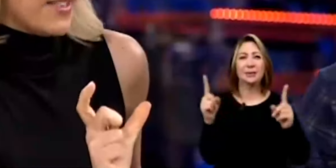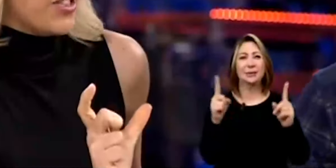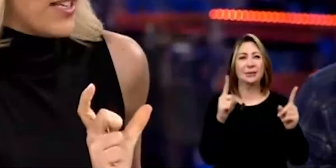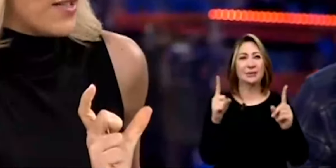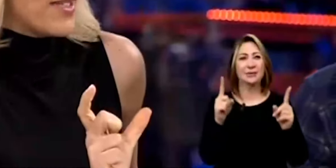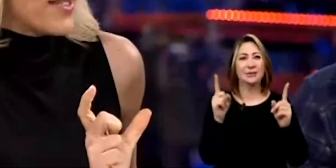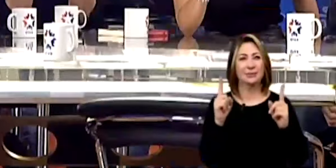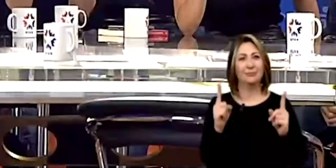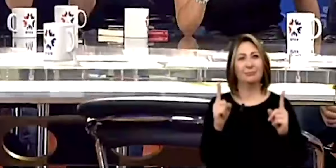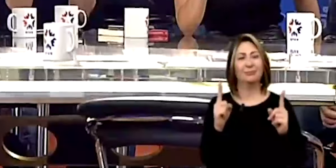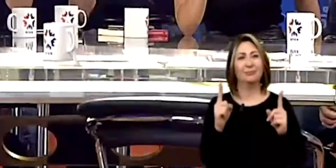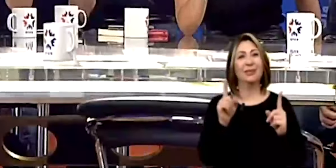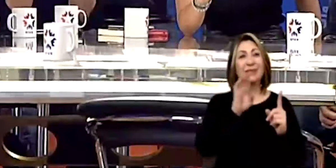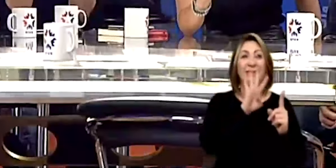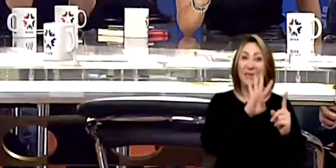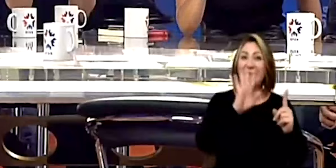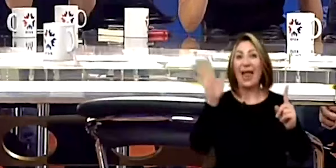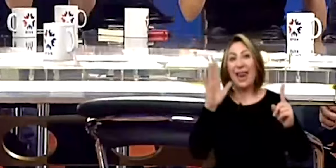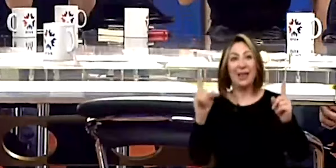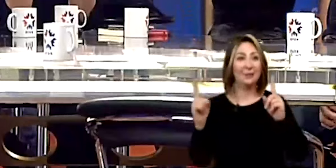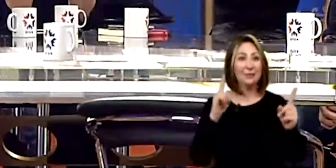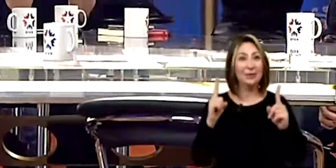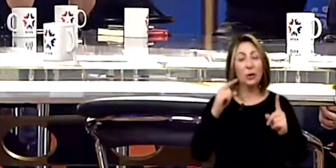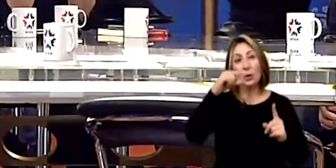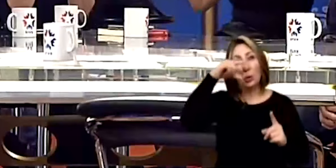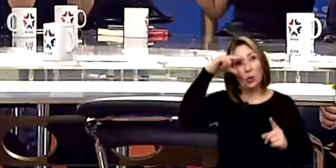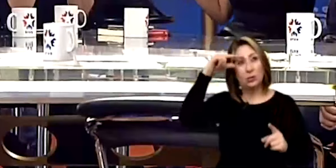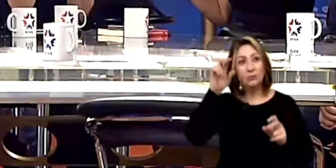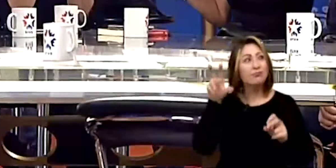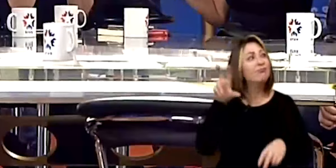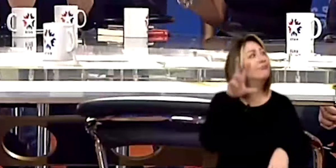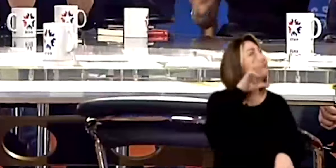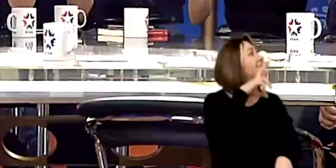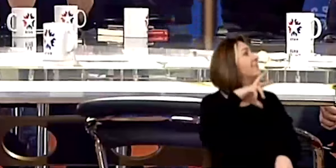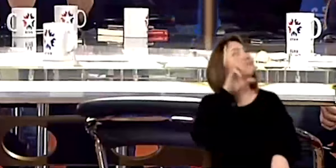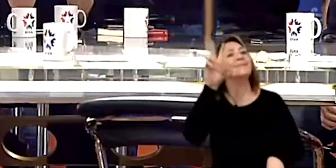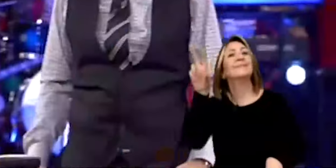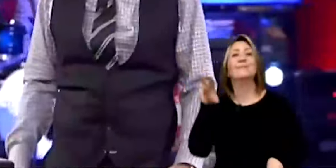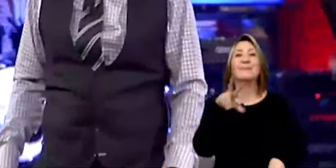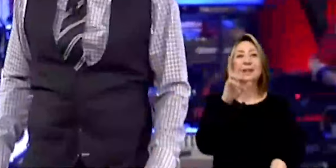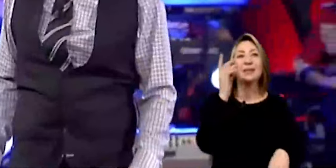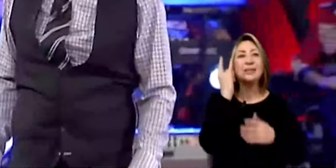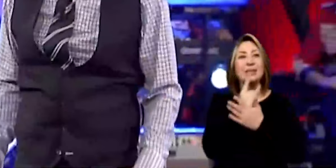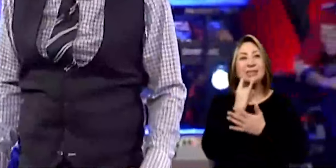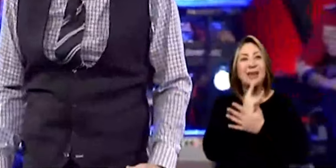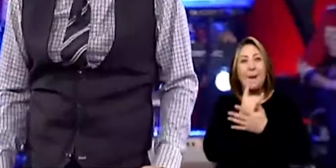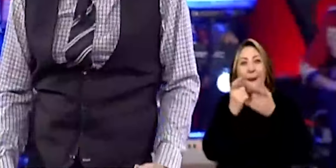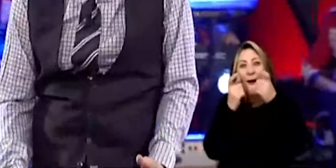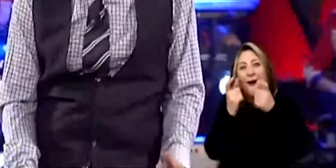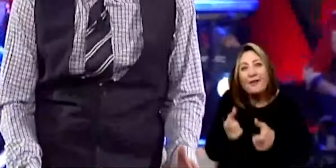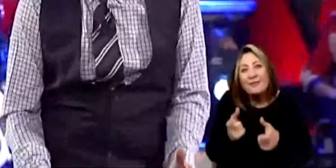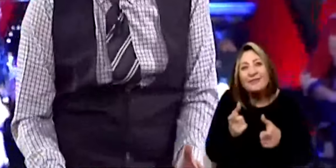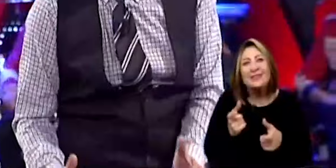arasını sınır biçeriz biz. 40 ila 50 yaşta gözler dışarıya doğru kayar, cinselliğe doğru meyil